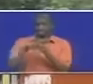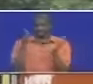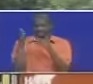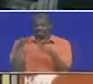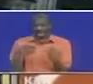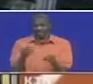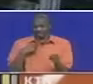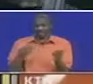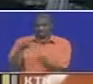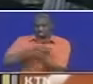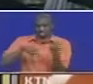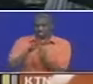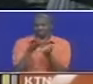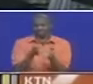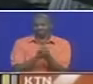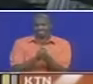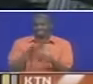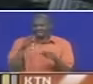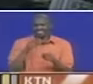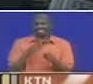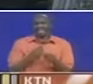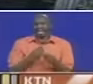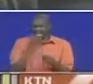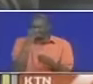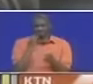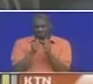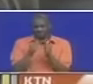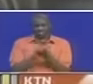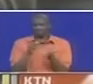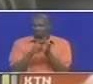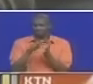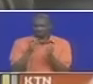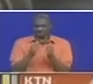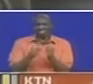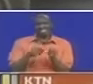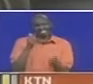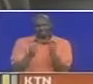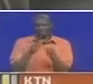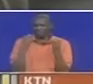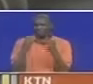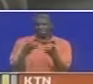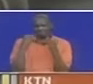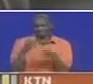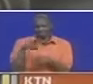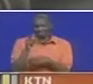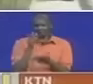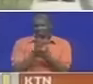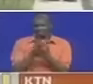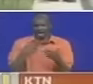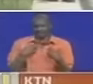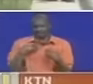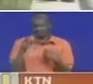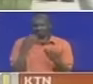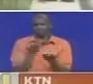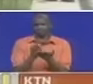ya kukosa mwelekeo. Kero zaidi na hali inayoibua wasiwasi ni kwamba madereva wengi hujitia hamnazo hata